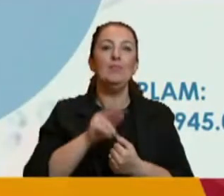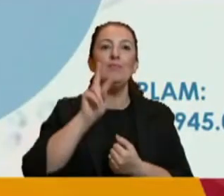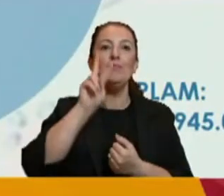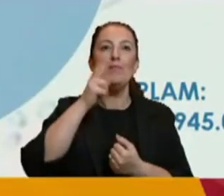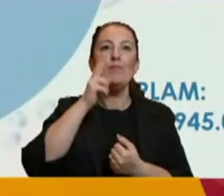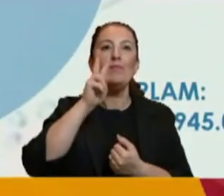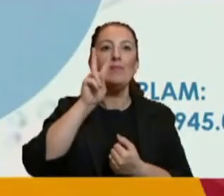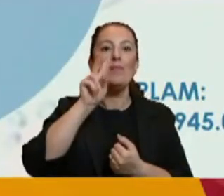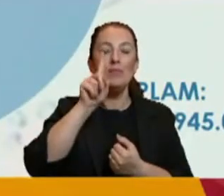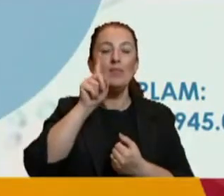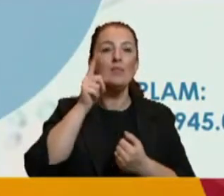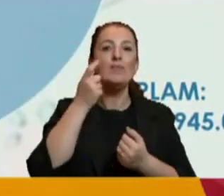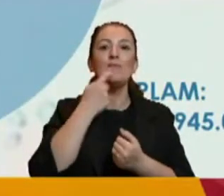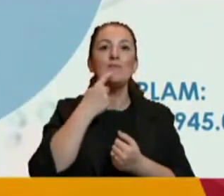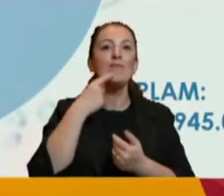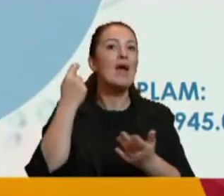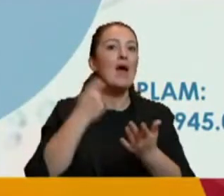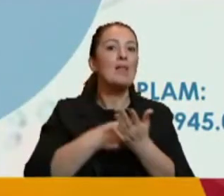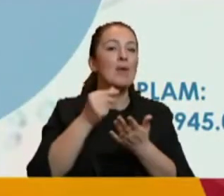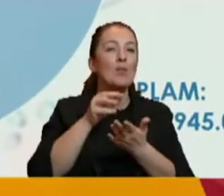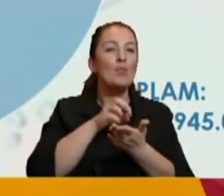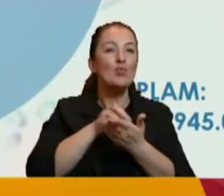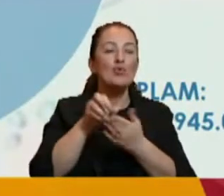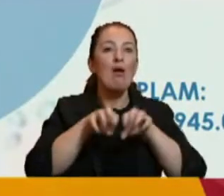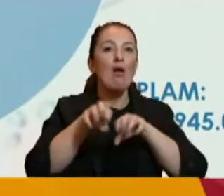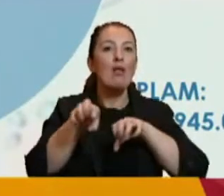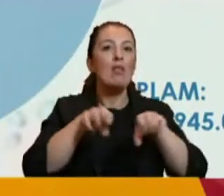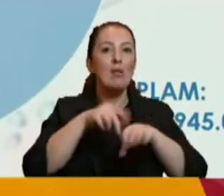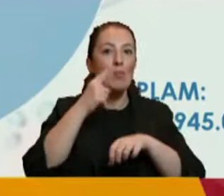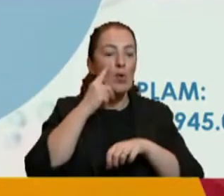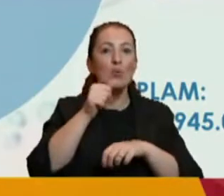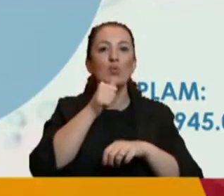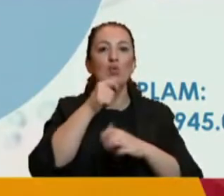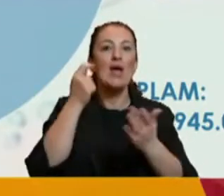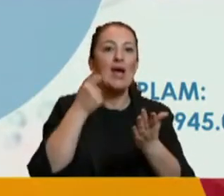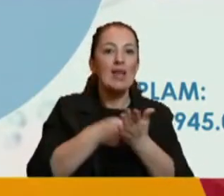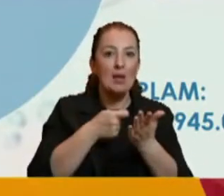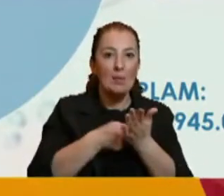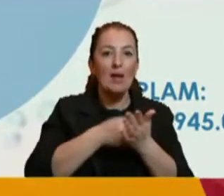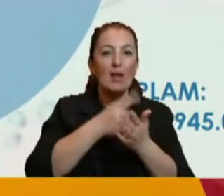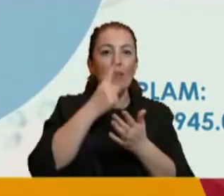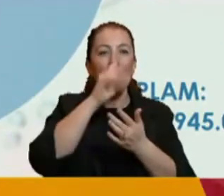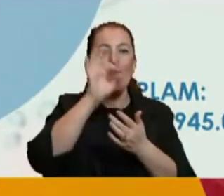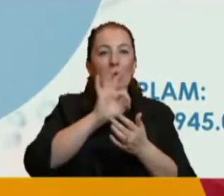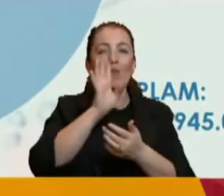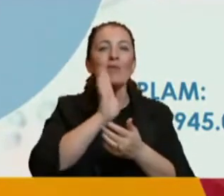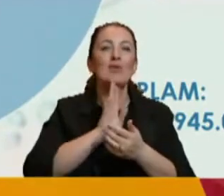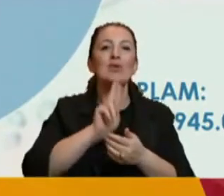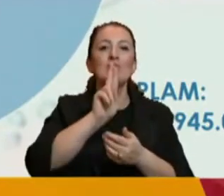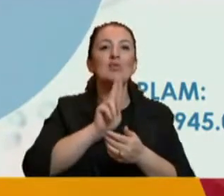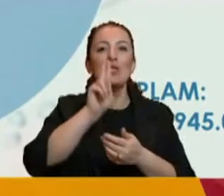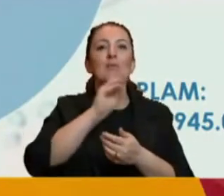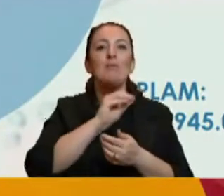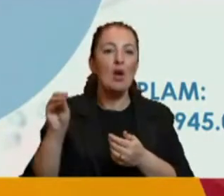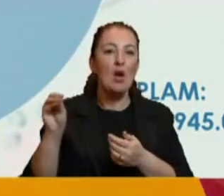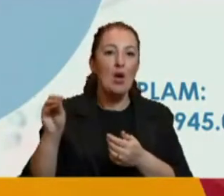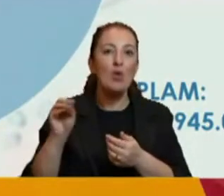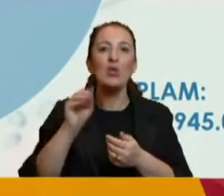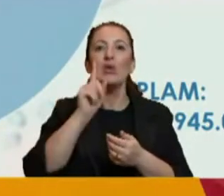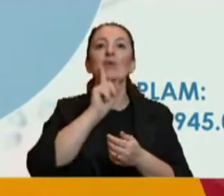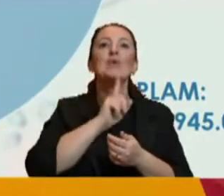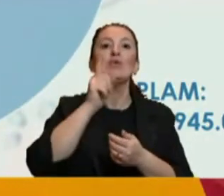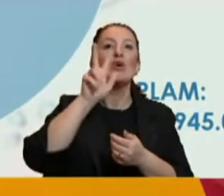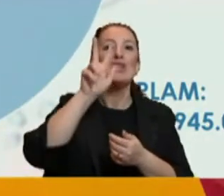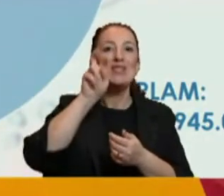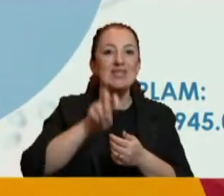2021 yılı yatırım bütçesinin dağılımı su yatırımlarına 1 milyar 477 milyon 100 de